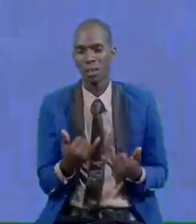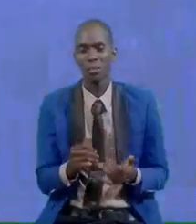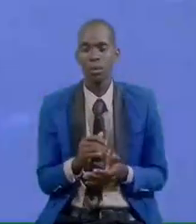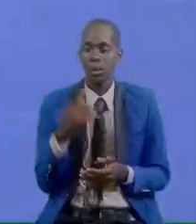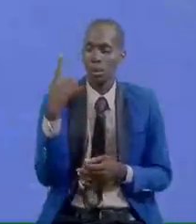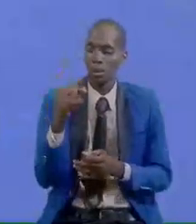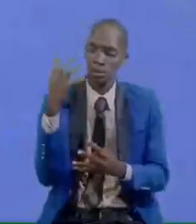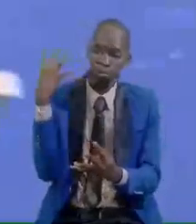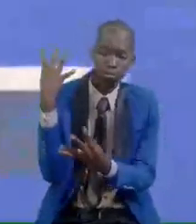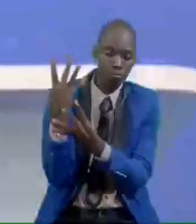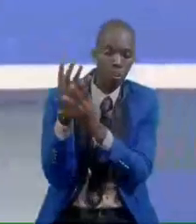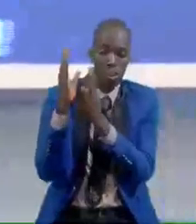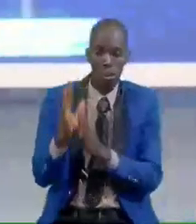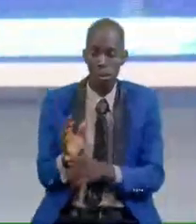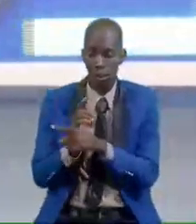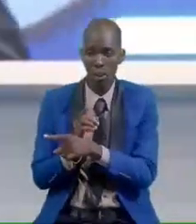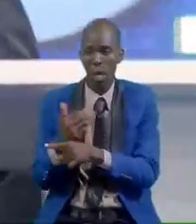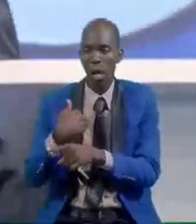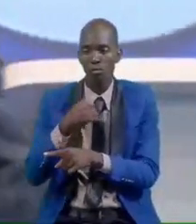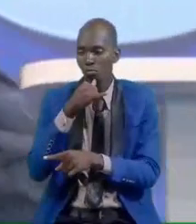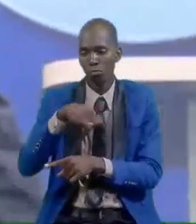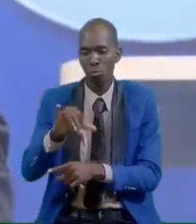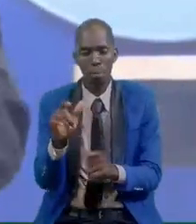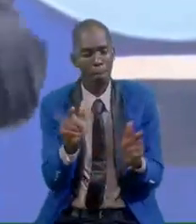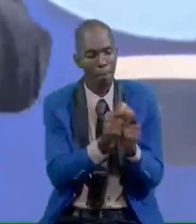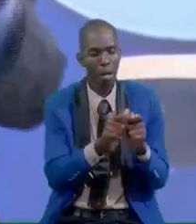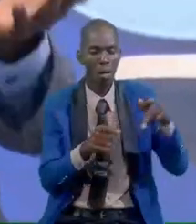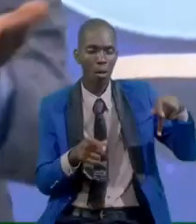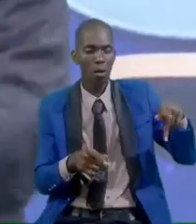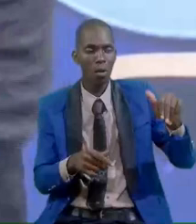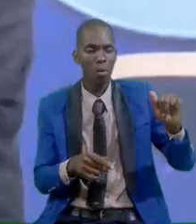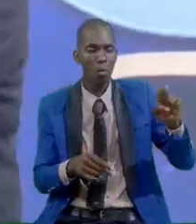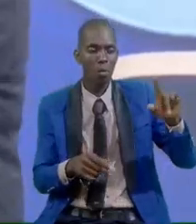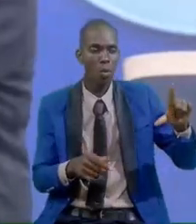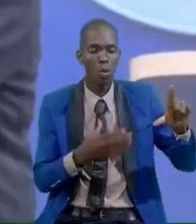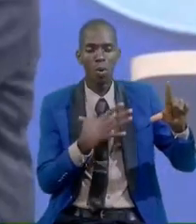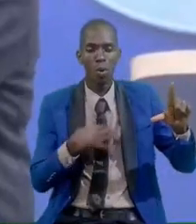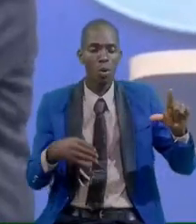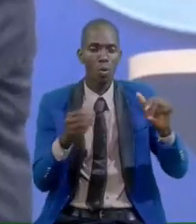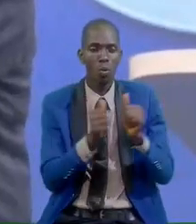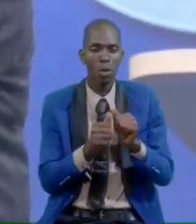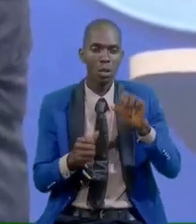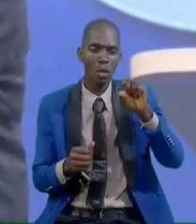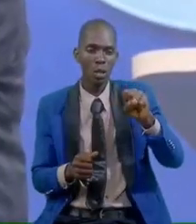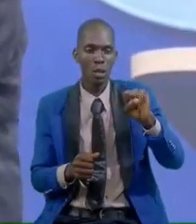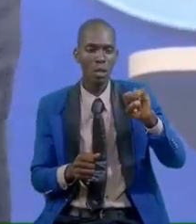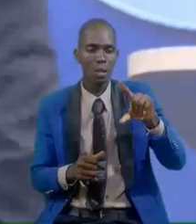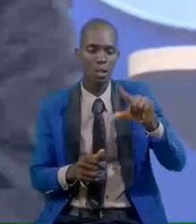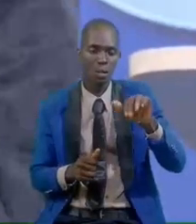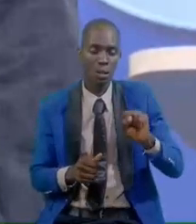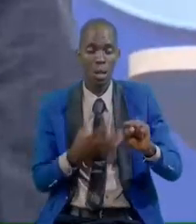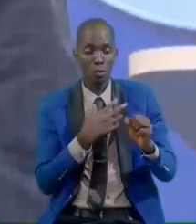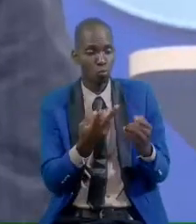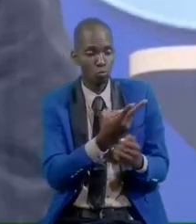geôlier n'avait jamais rencontré Paul et Silas. Paul et Silas ne l'ont pas